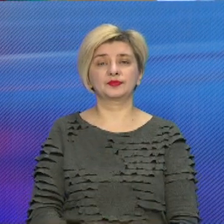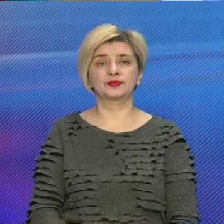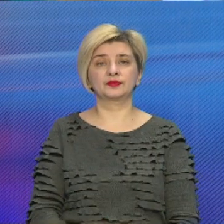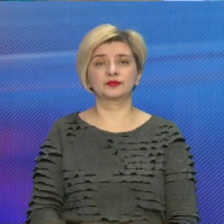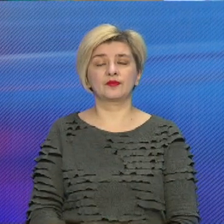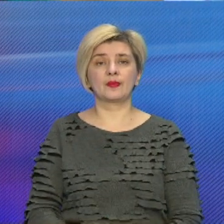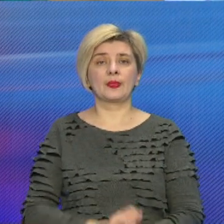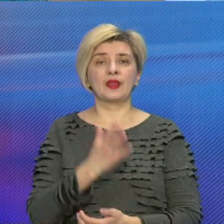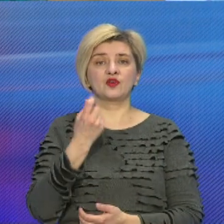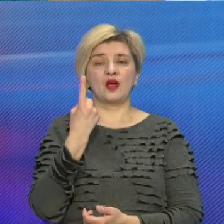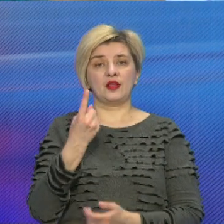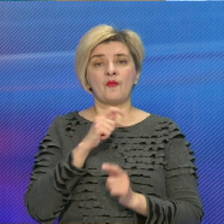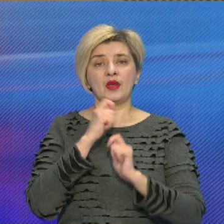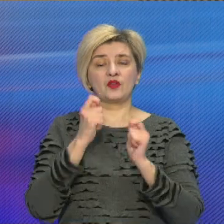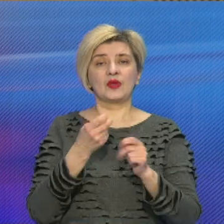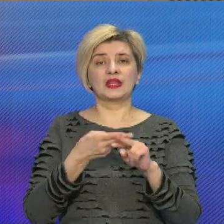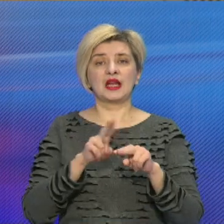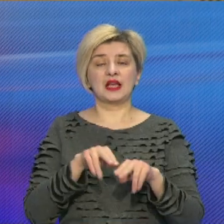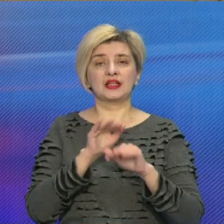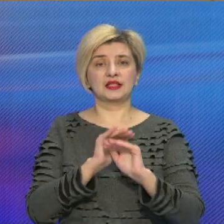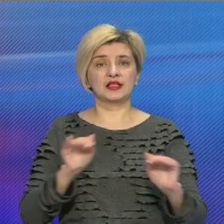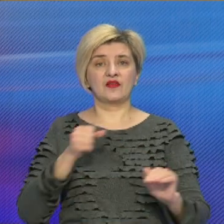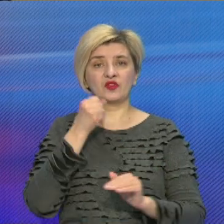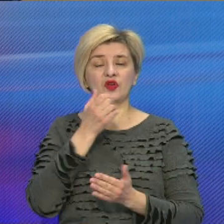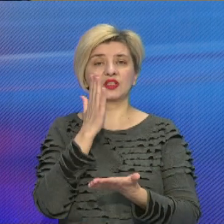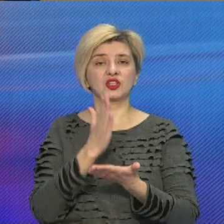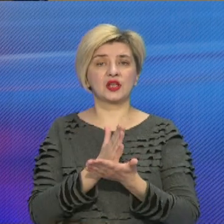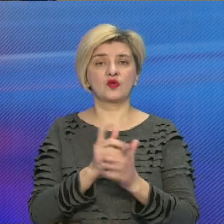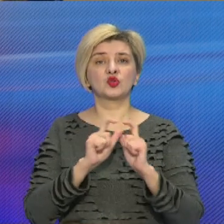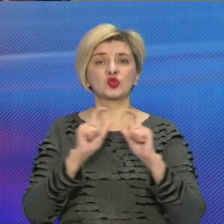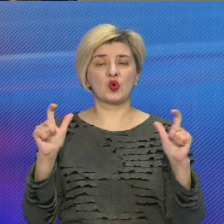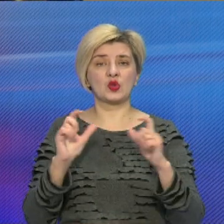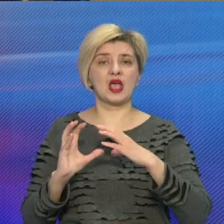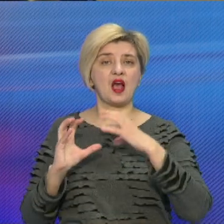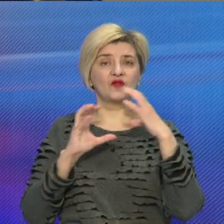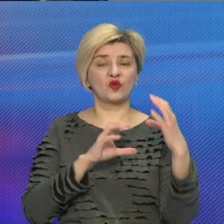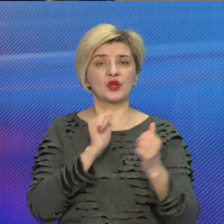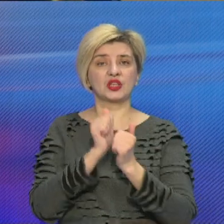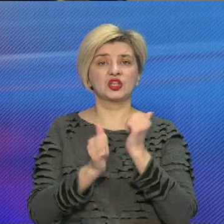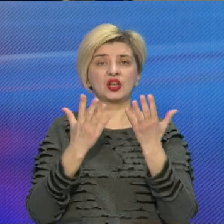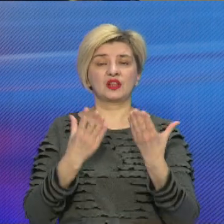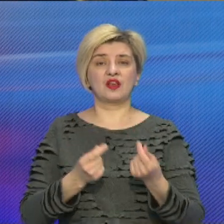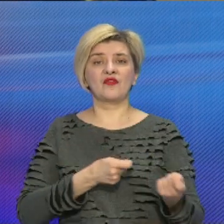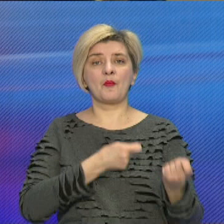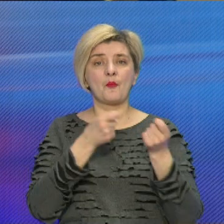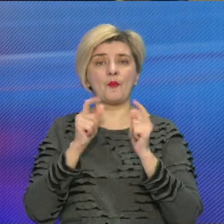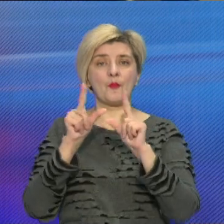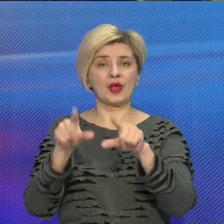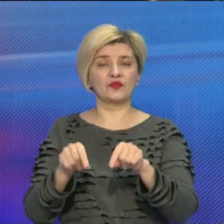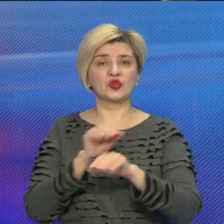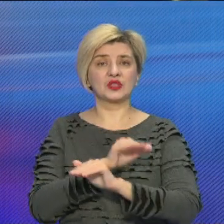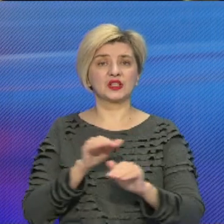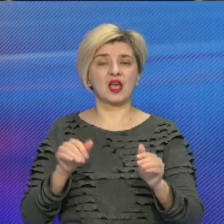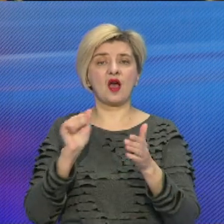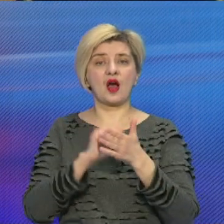Еще одним чаканым подарунком для малых и дорослых новогрудчан стал школьный автобус. Щодня у районе подвоз детей от дома на учебу и